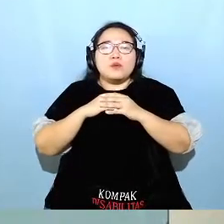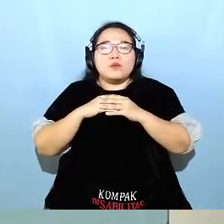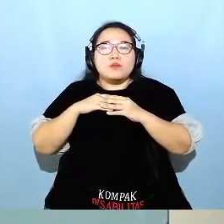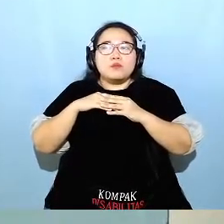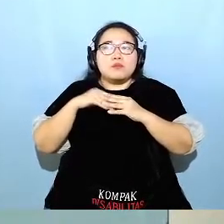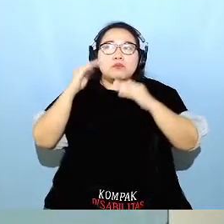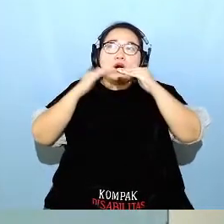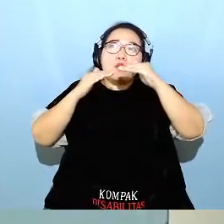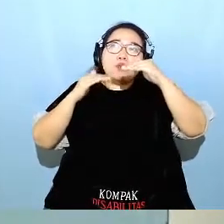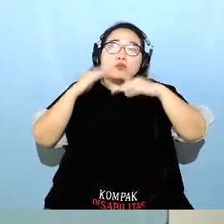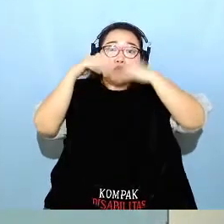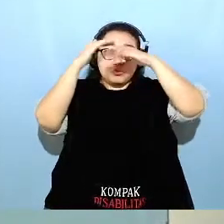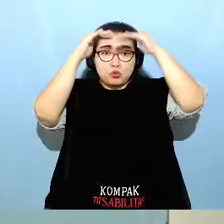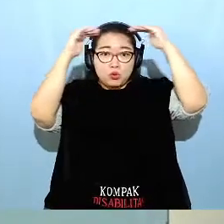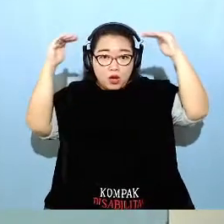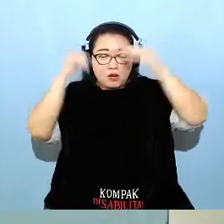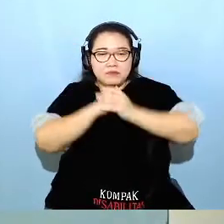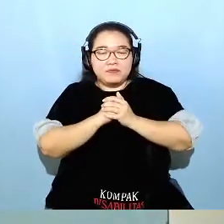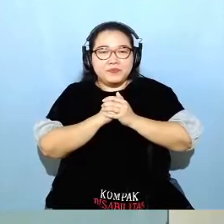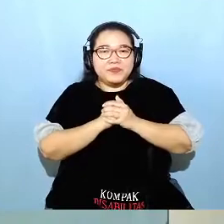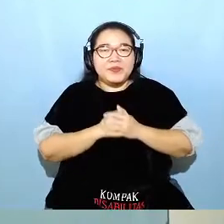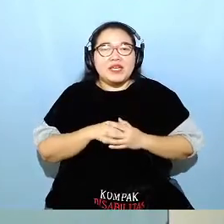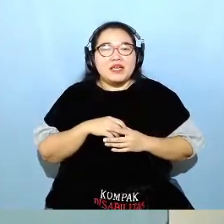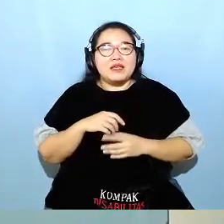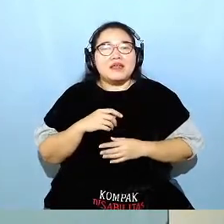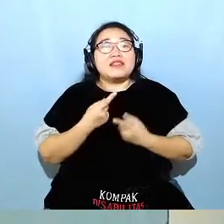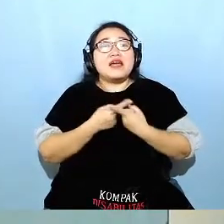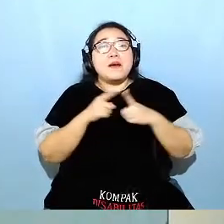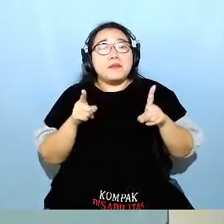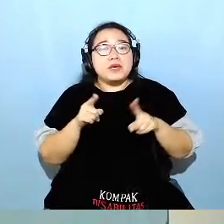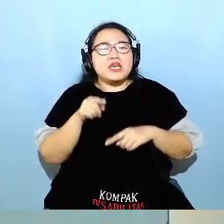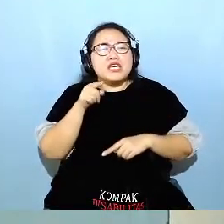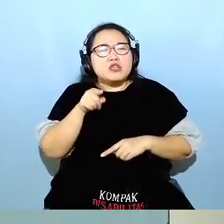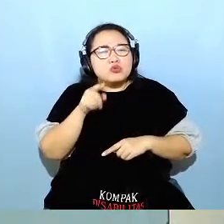Dan ini sebagai suatu ungkapan kecongkaan,